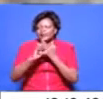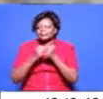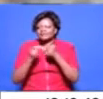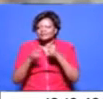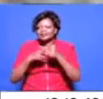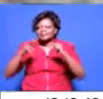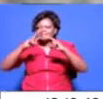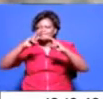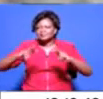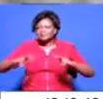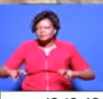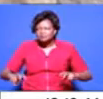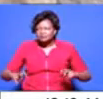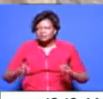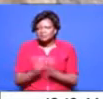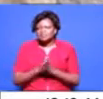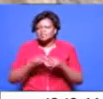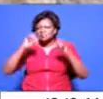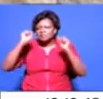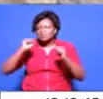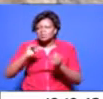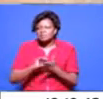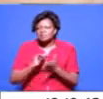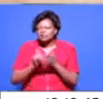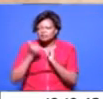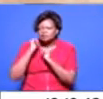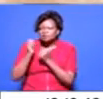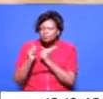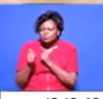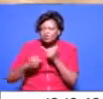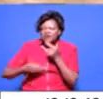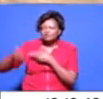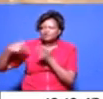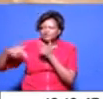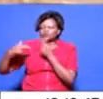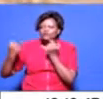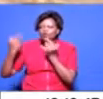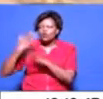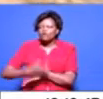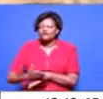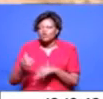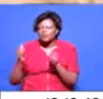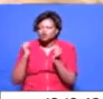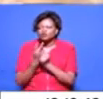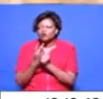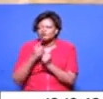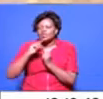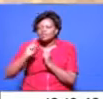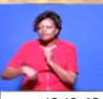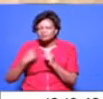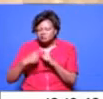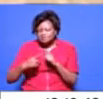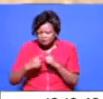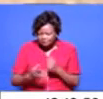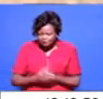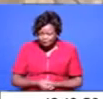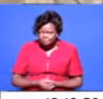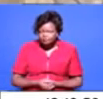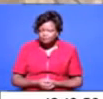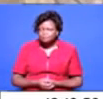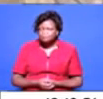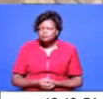utafiti na kukubaliana kuwa mchezo huo umekuwa na historia ya miaka zaidi ya 12,000. Ng'ombe